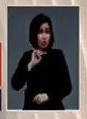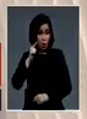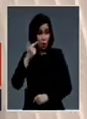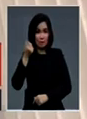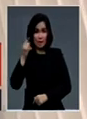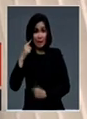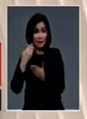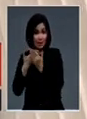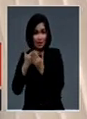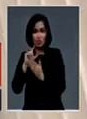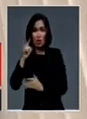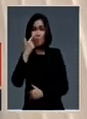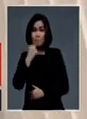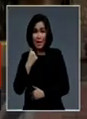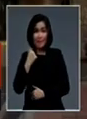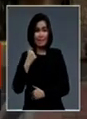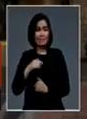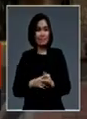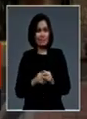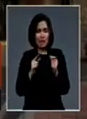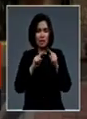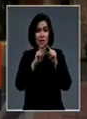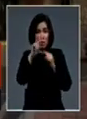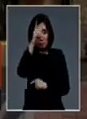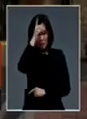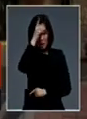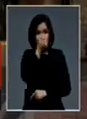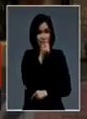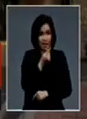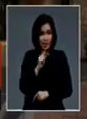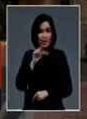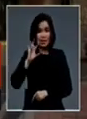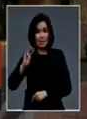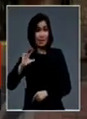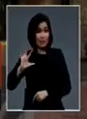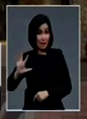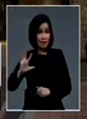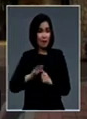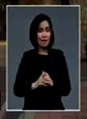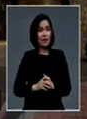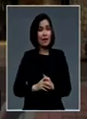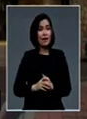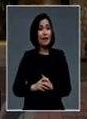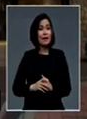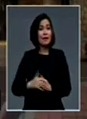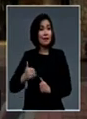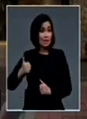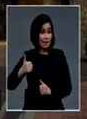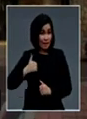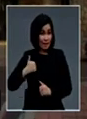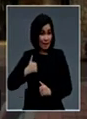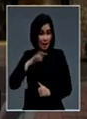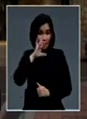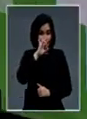องแดงตามมาด้วยเยอรมนีนะคะมีอยู่11เหรียญทอง7เหรียญเงิน5เหรียญทองแดงและแคนาดามีอยู่8เหรียญทอง5